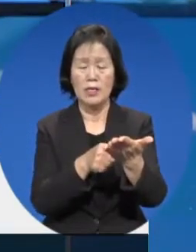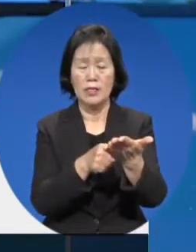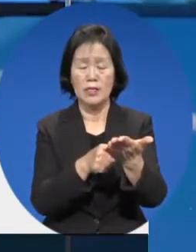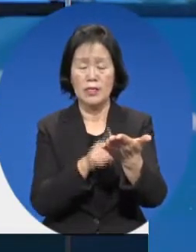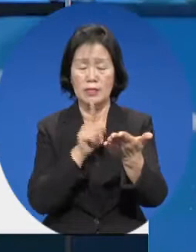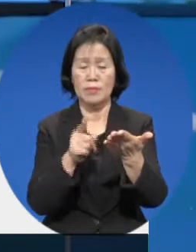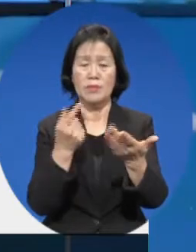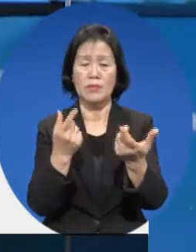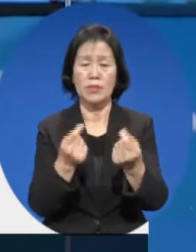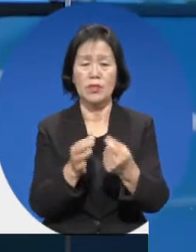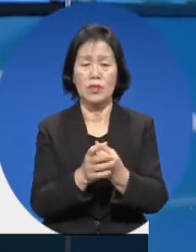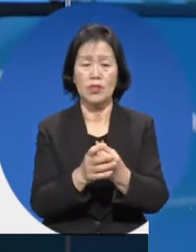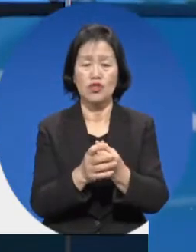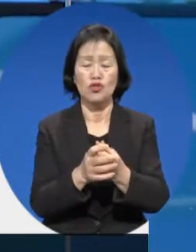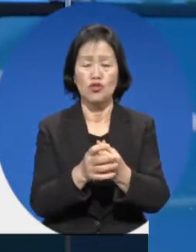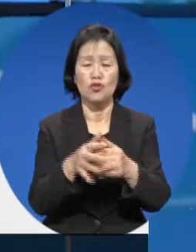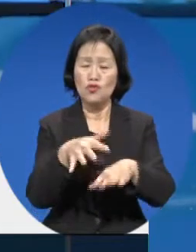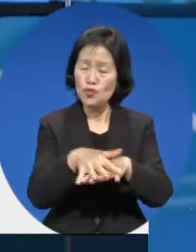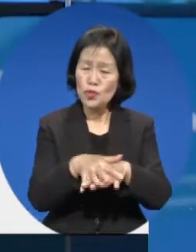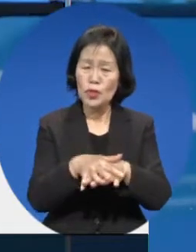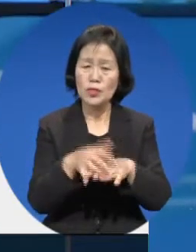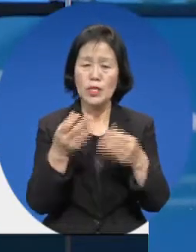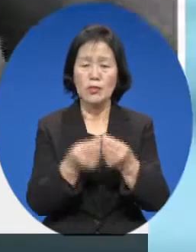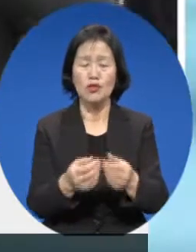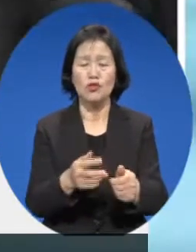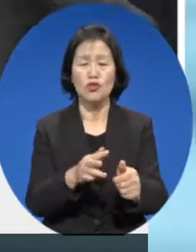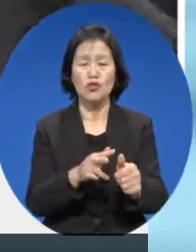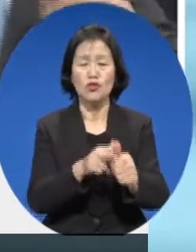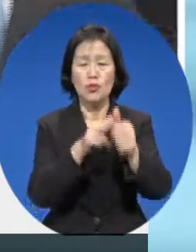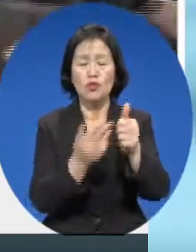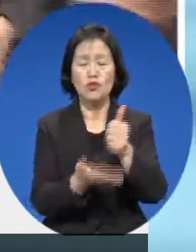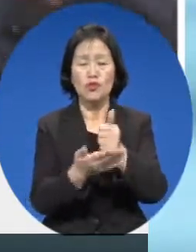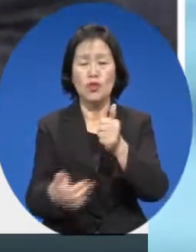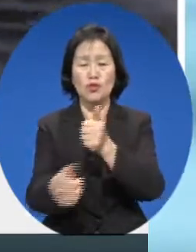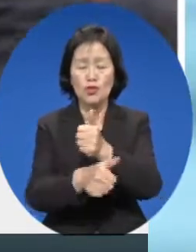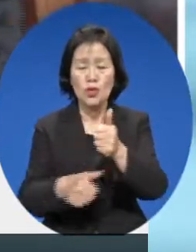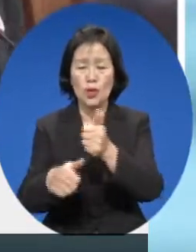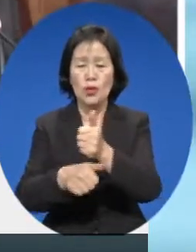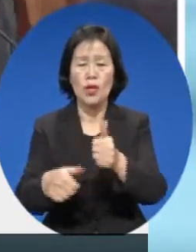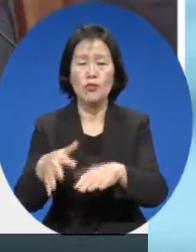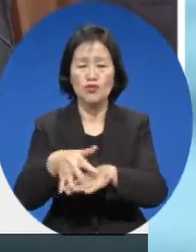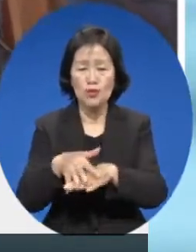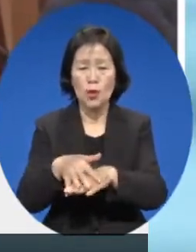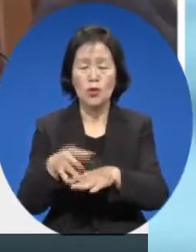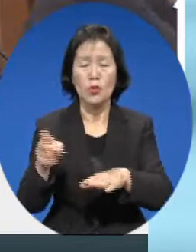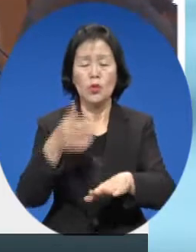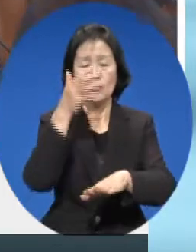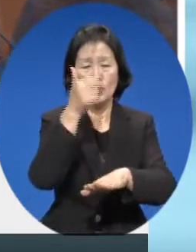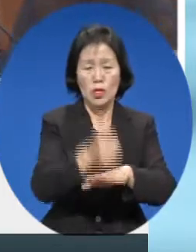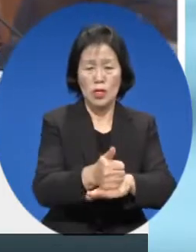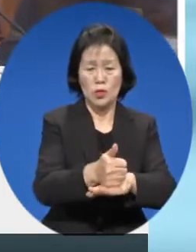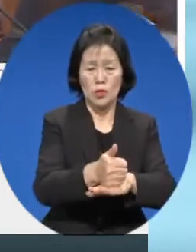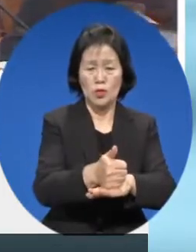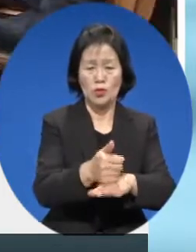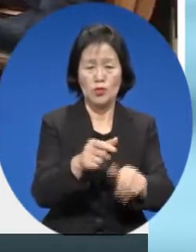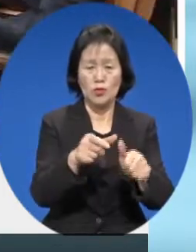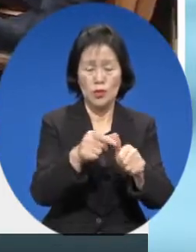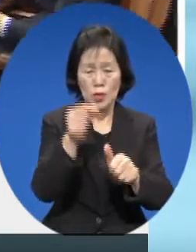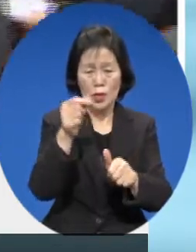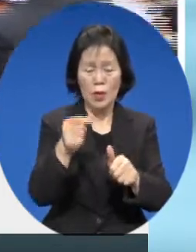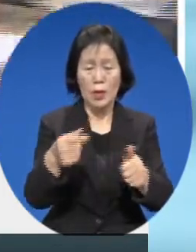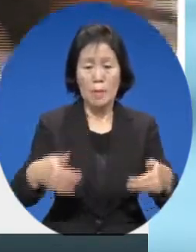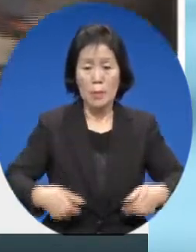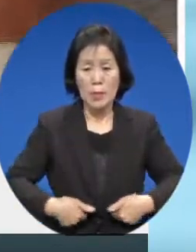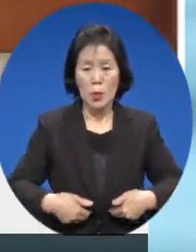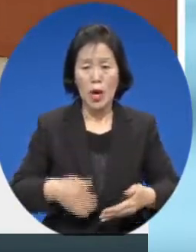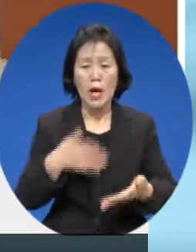것처럼 구성과 예를 들면 후보 추천위원회 구성 4 예 그래서 그 다음에 이제 최종 생 결정이 안 예 필요한 인사 정족수를